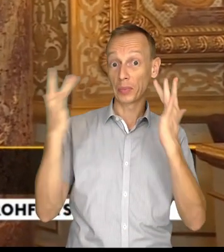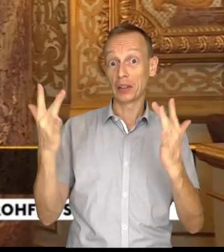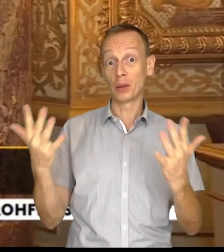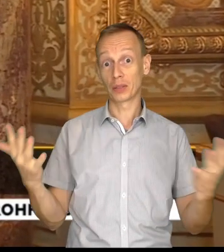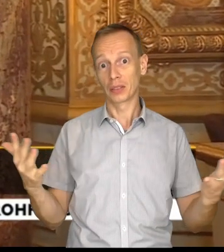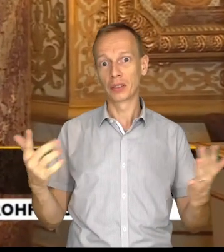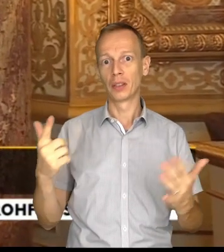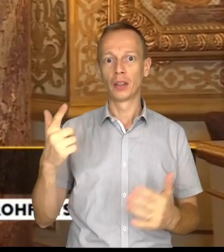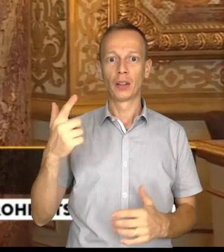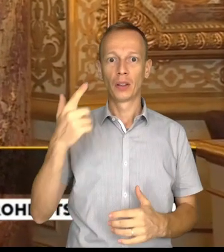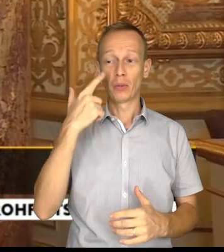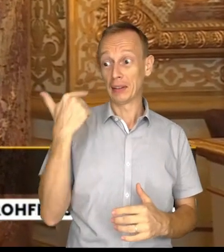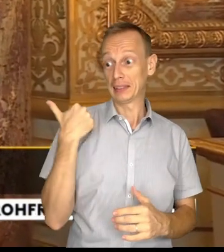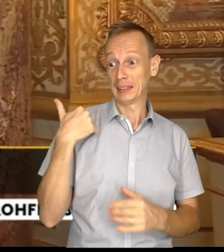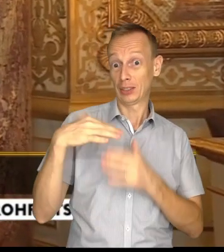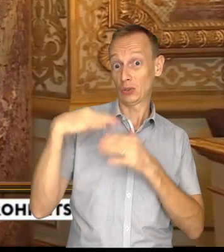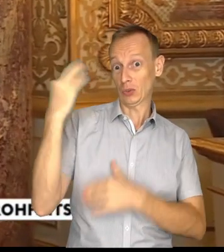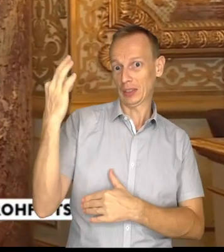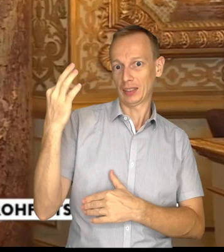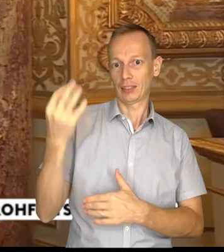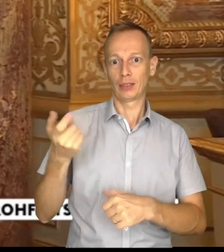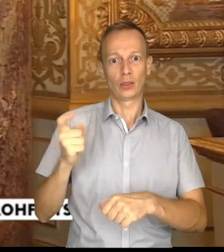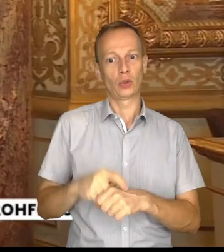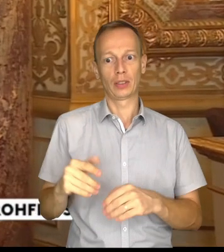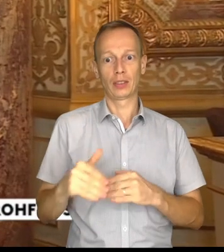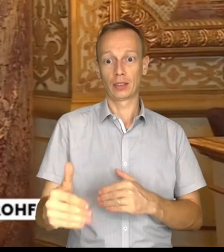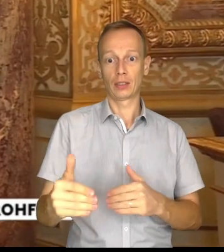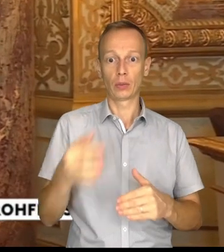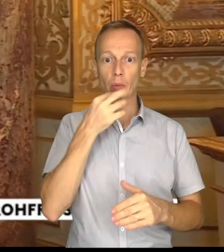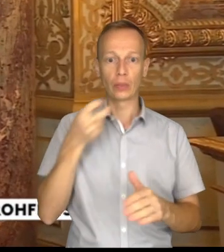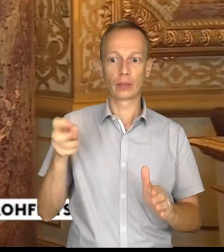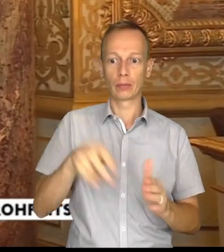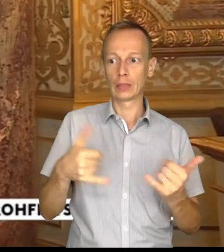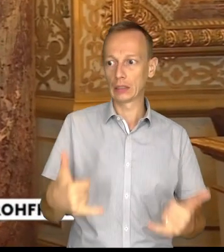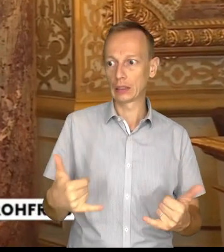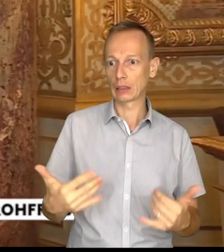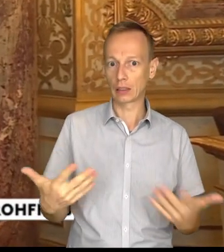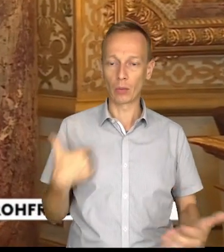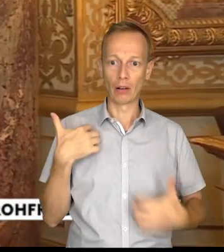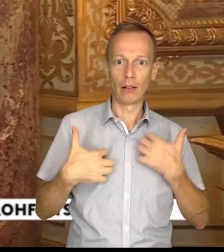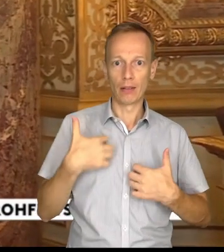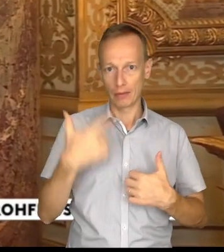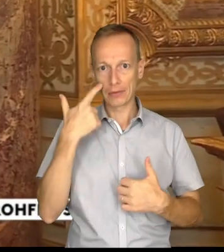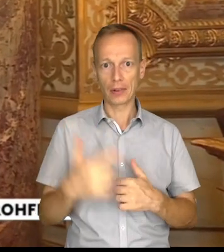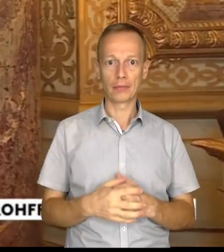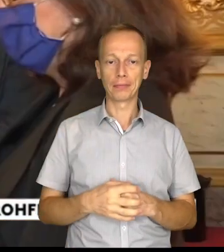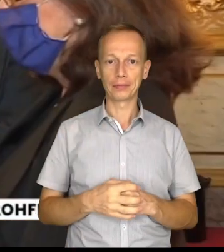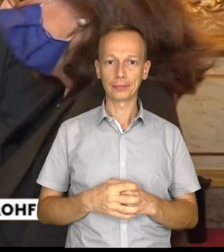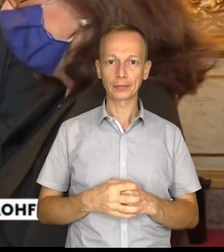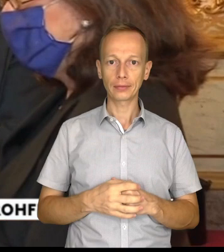puis, quelques jours simplement après l'élection, c'est l'occasion effectivement de siéger. Donc, j'attendais ce moment avec